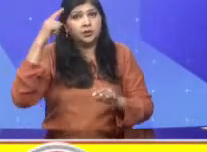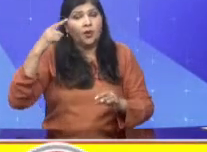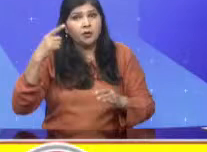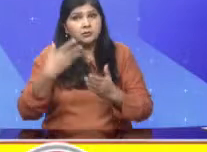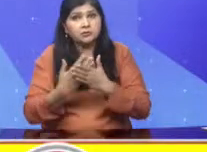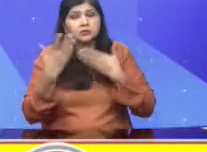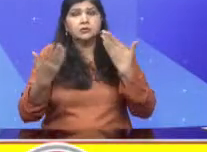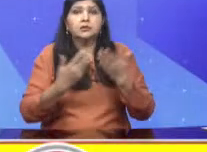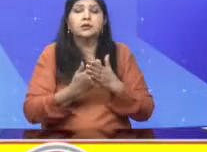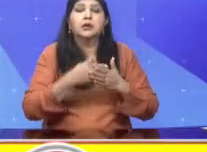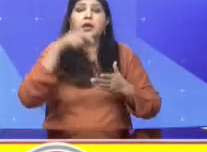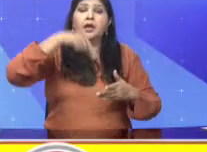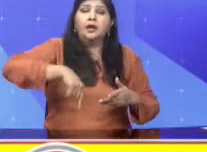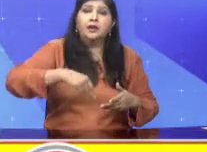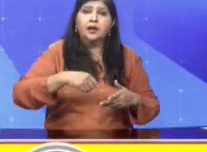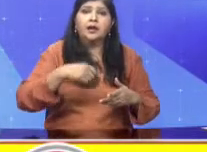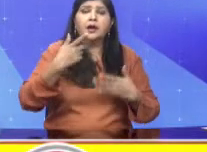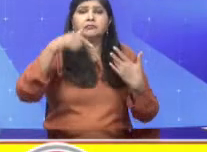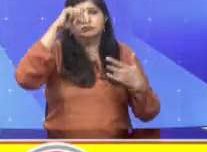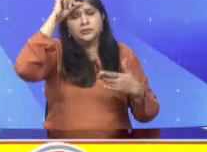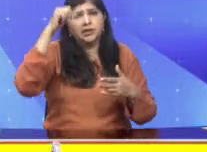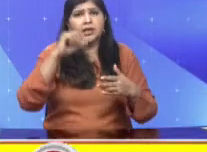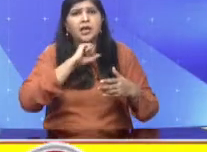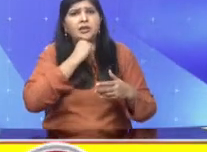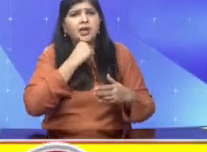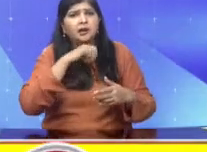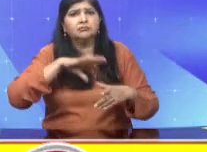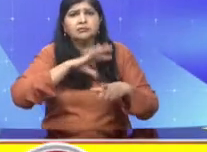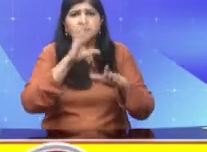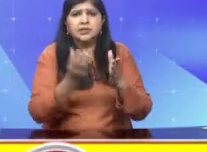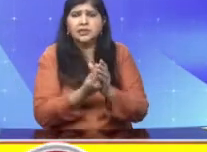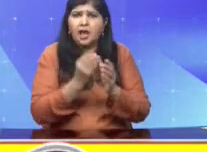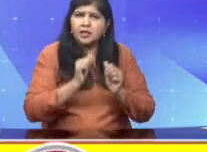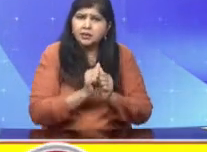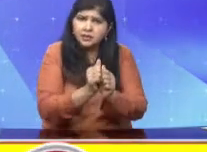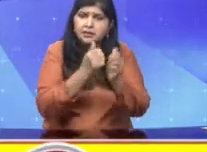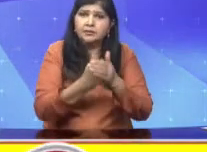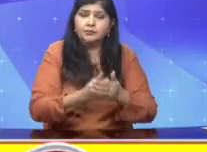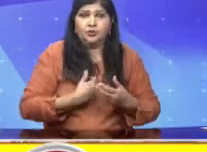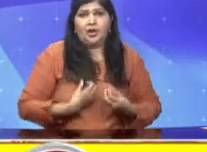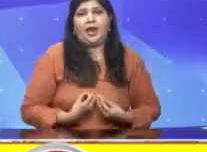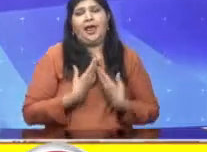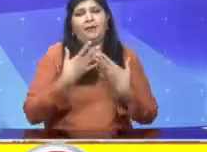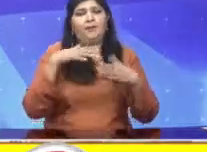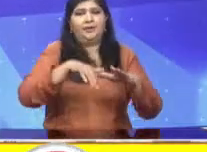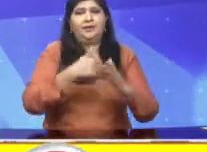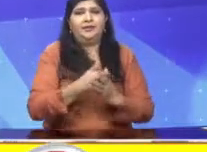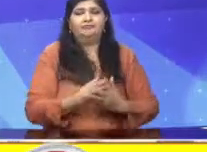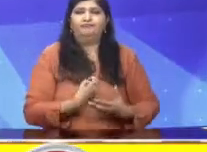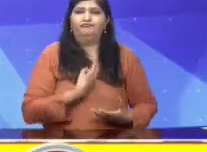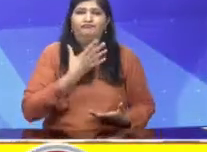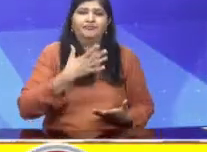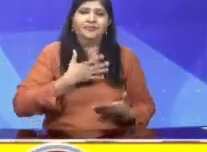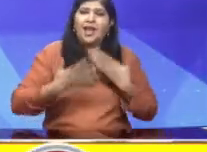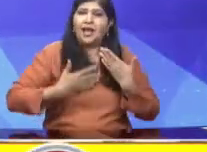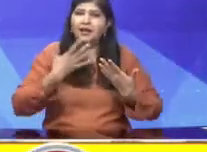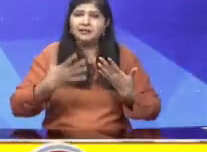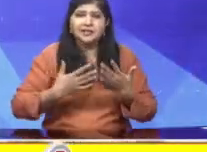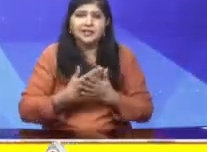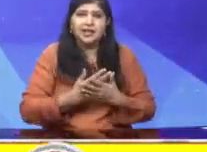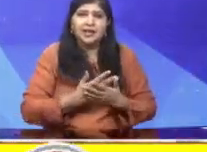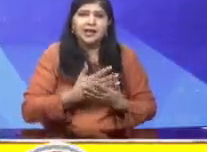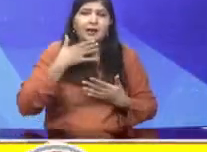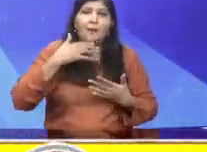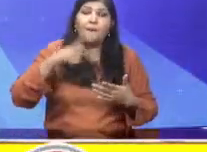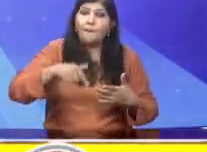भारत के युआउं की ये सक्रियता मुझे आनदित करती है। मुझे इस बात के भी खुशी है कि मन की बात